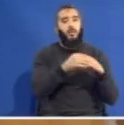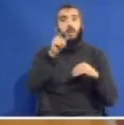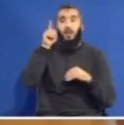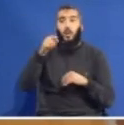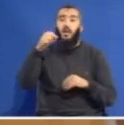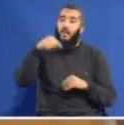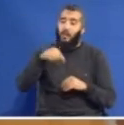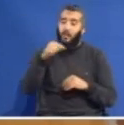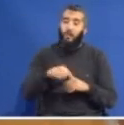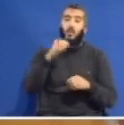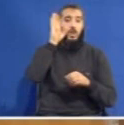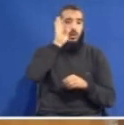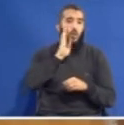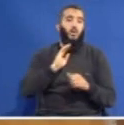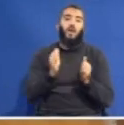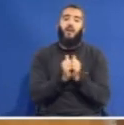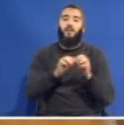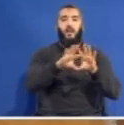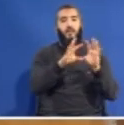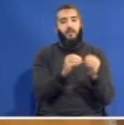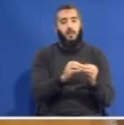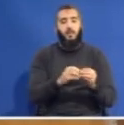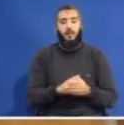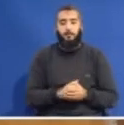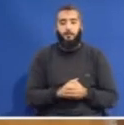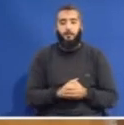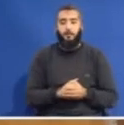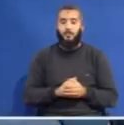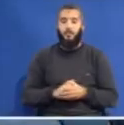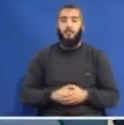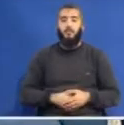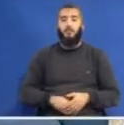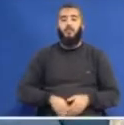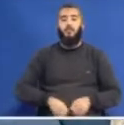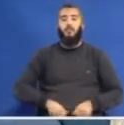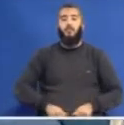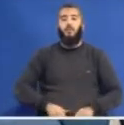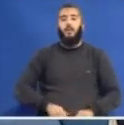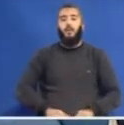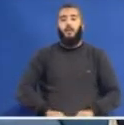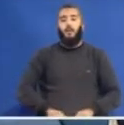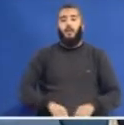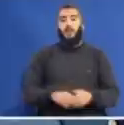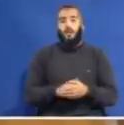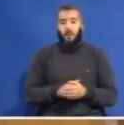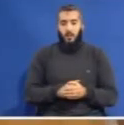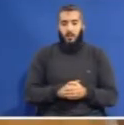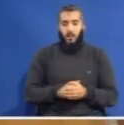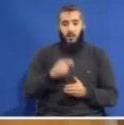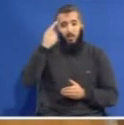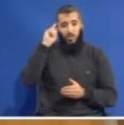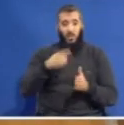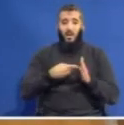في الإحسان إليه والإحسان إلى أمه. وبالنسبة شيخنا الاستهتار بالديون شيئا ما إلى درجة والله أنه